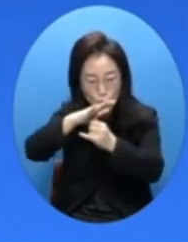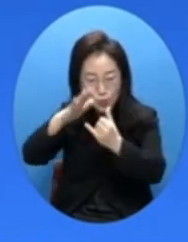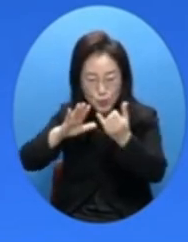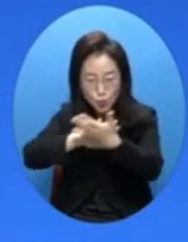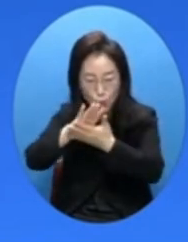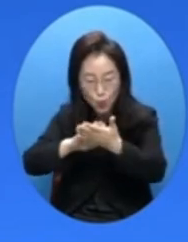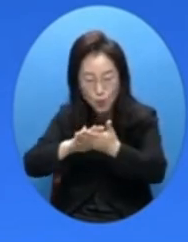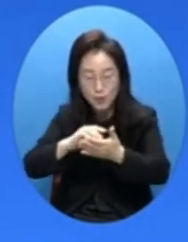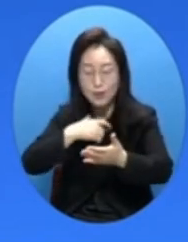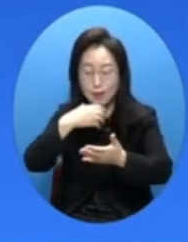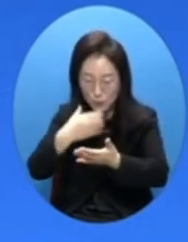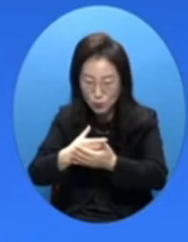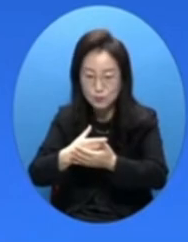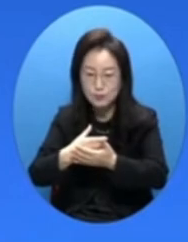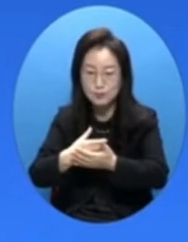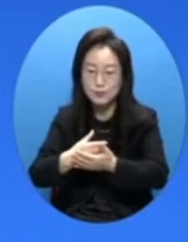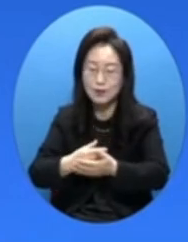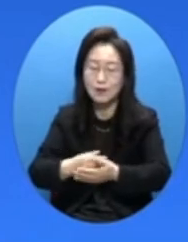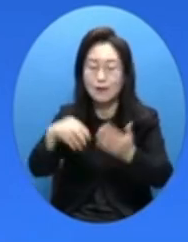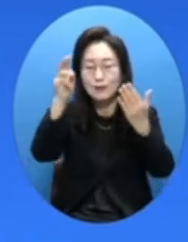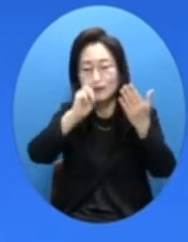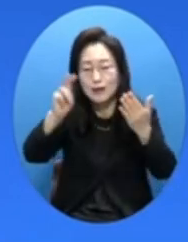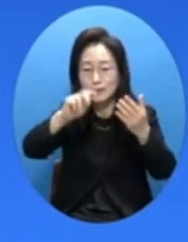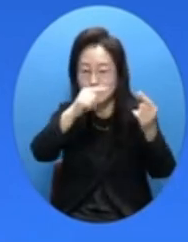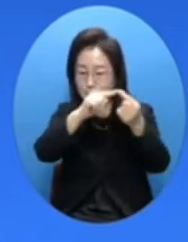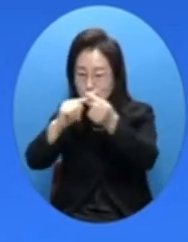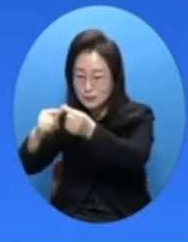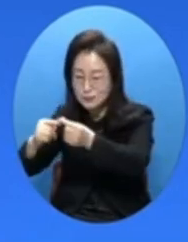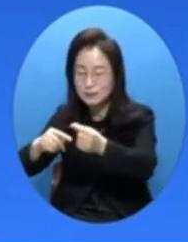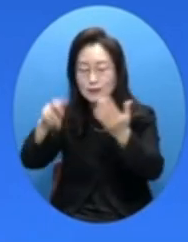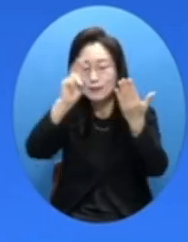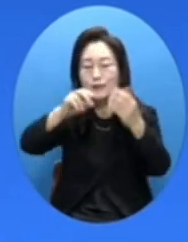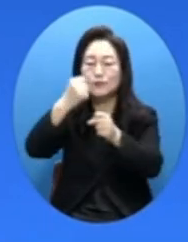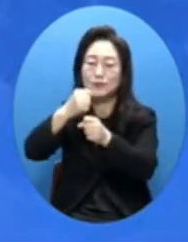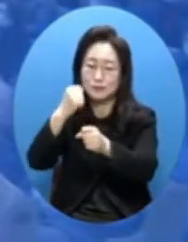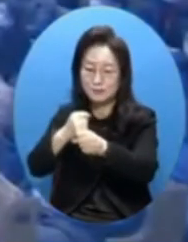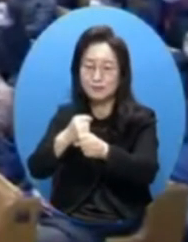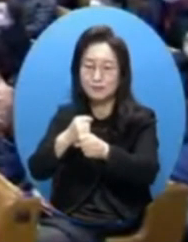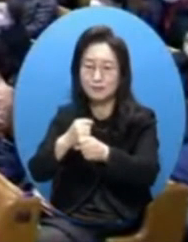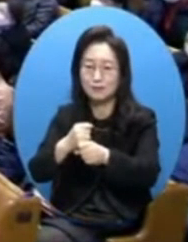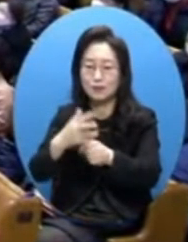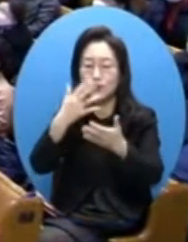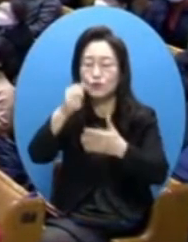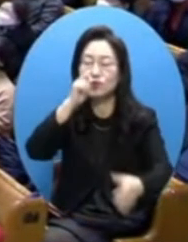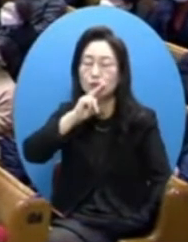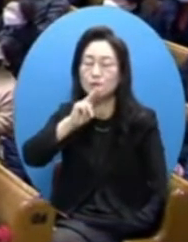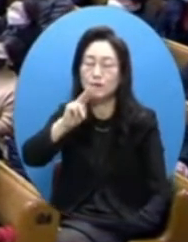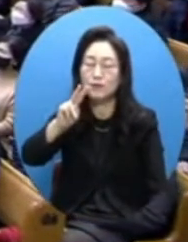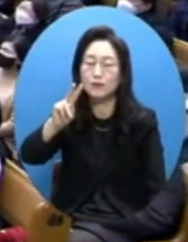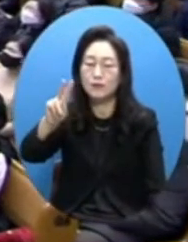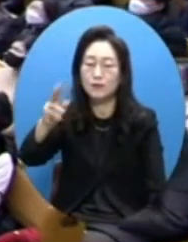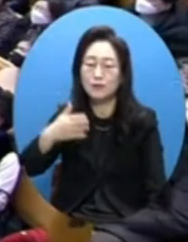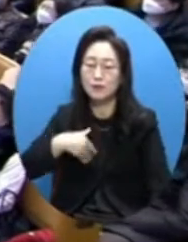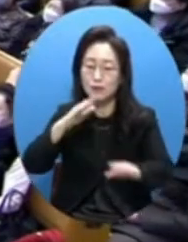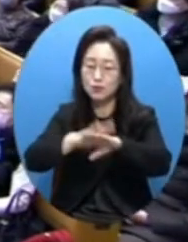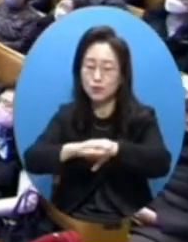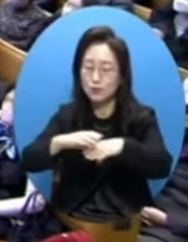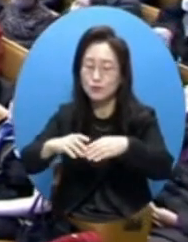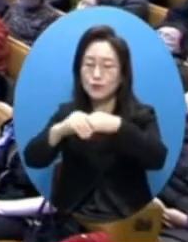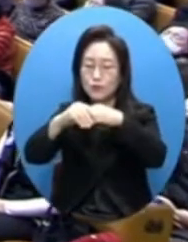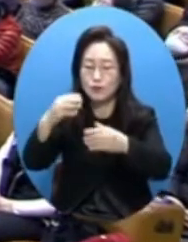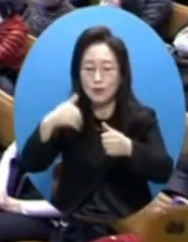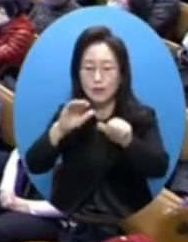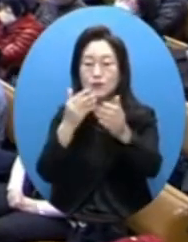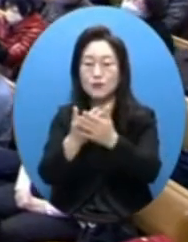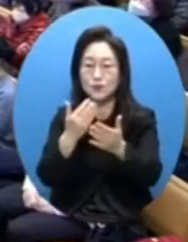본인 찬송을 작사 작곡한 곡이 주님여 내 손을 붙잡고 가수하라는